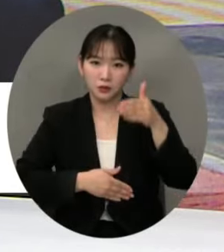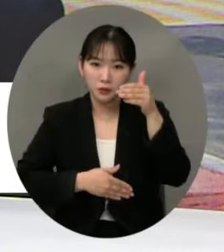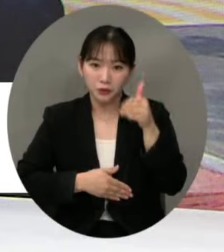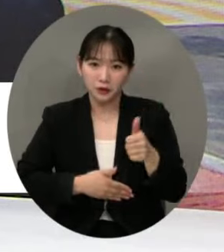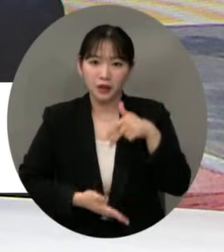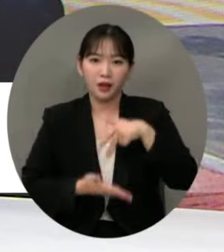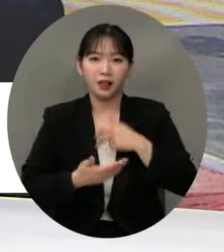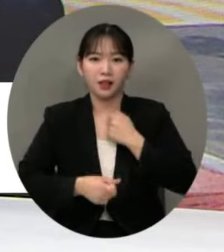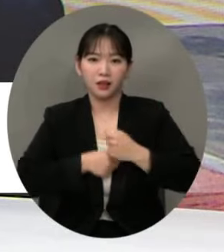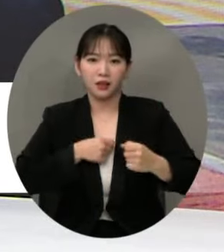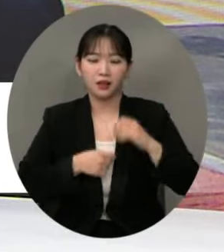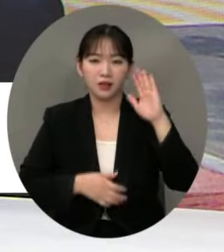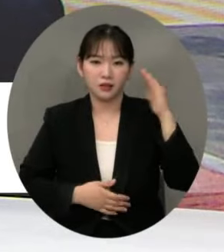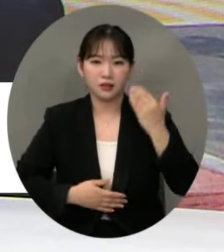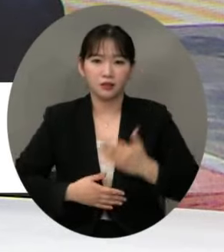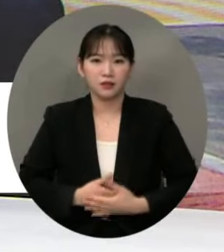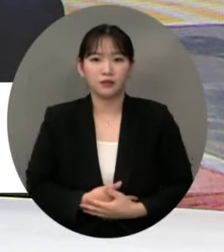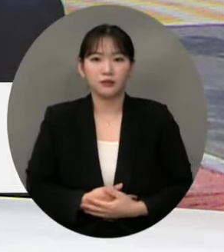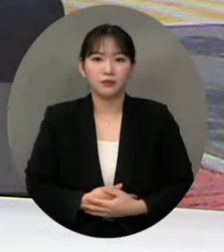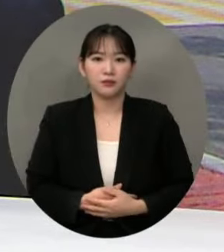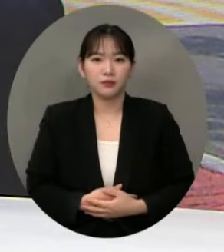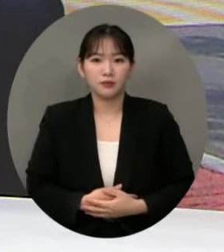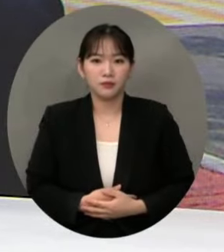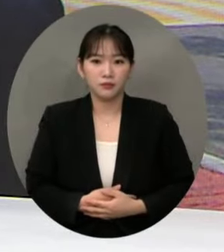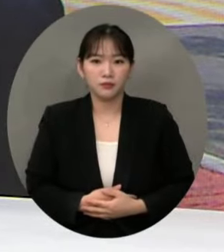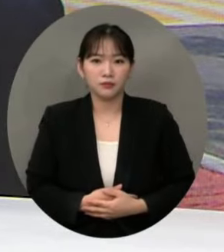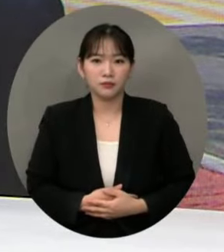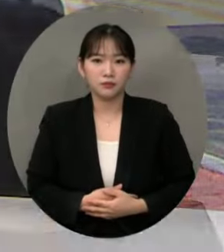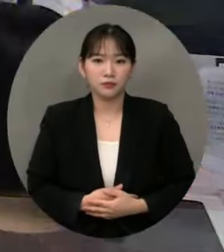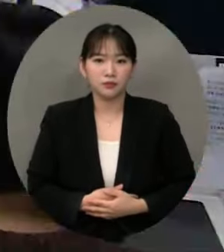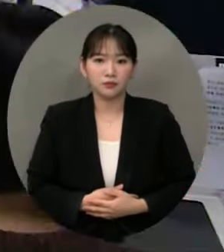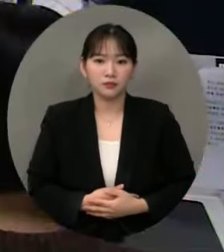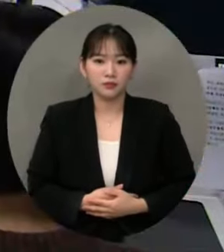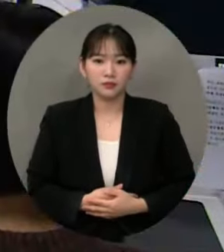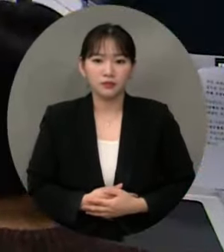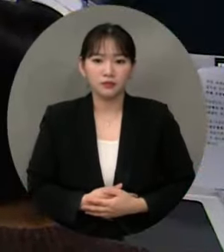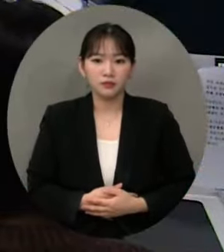전남지사가 진퇴양난에 빠졌습니다. 김양훈 기자입니다.